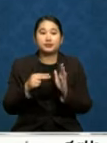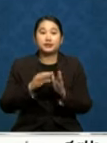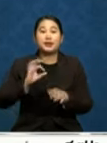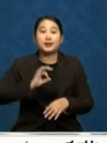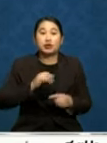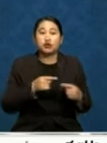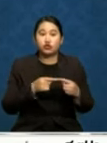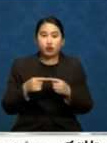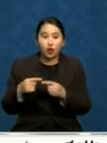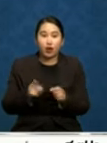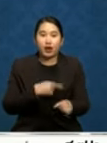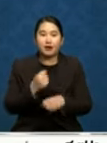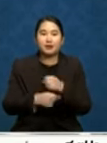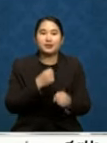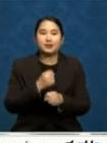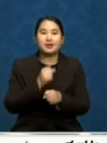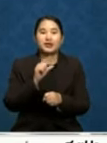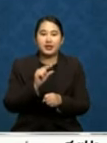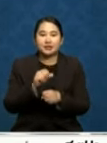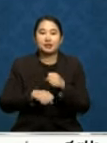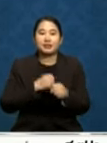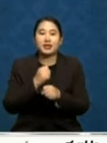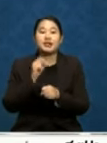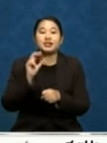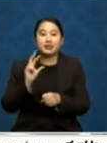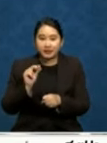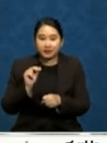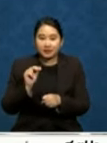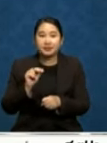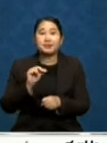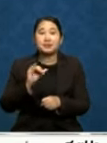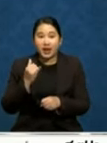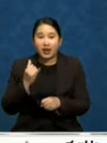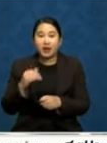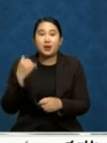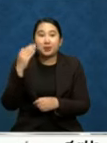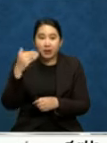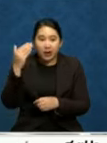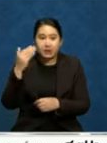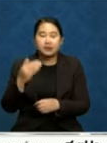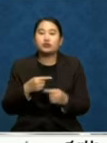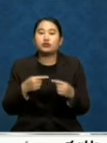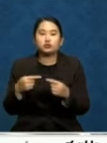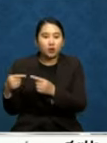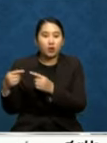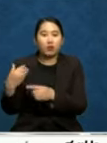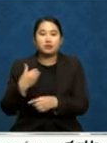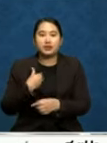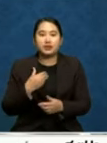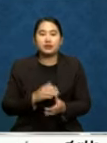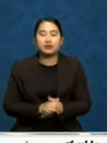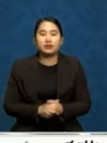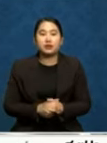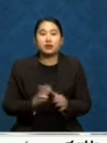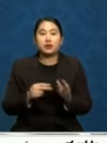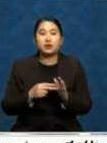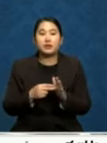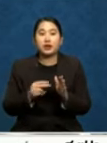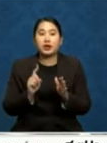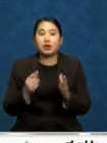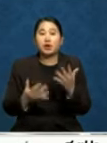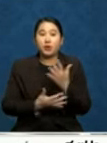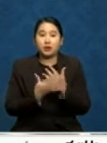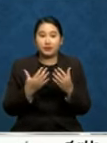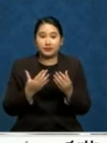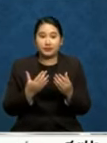ติดต่อกันมา20ปี30ปีและอาจจะมีโอกาสในการเป็นต่อไปในอนาคตเนี่ยเขาก็แทบจะไม่ได้มีโอกา